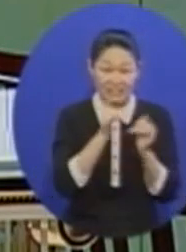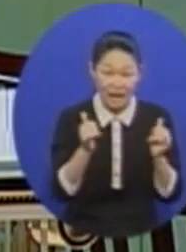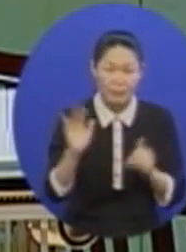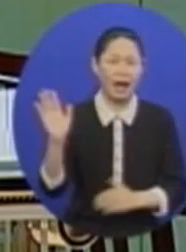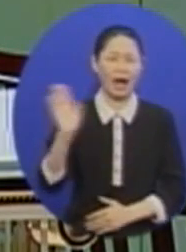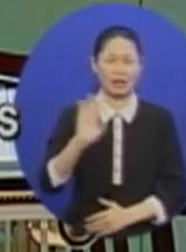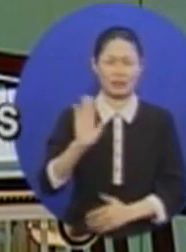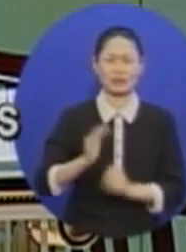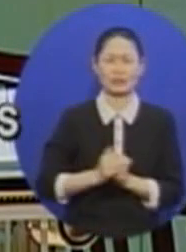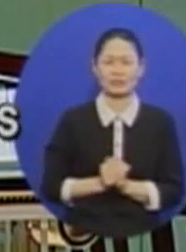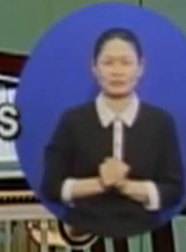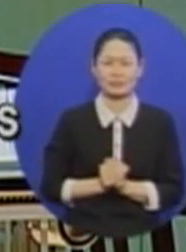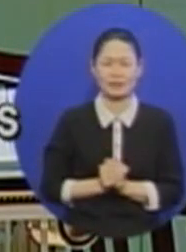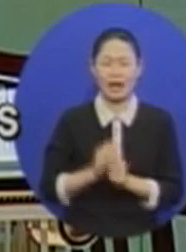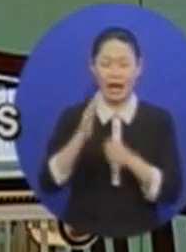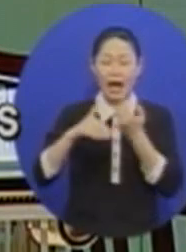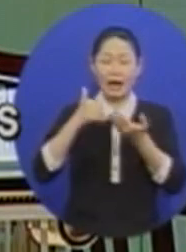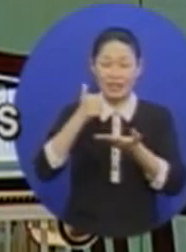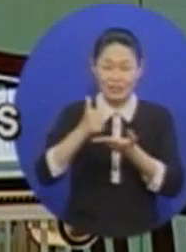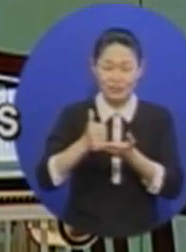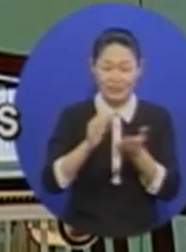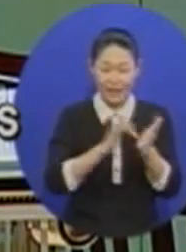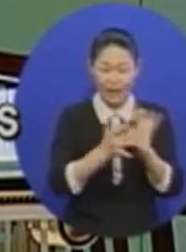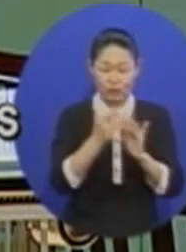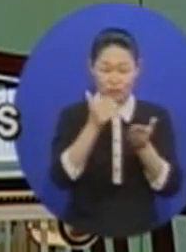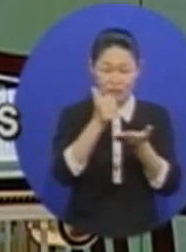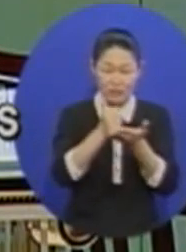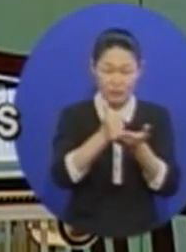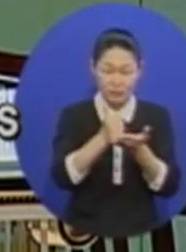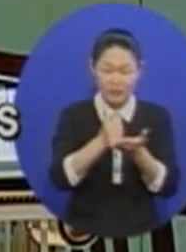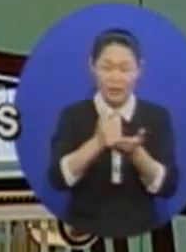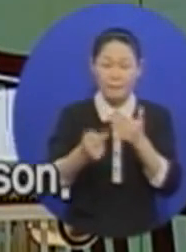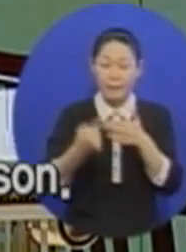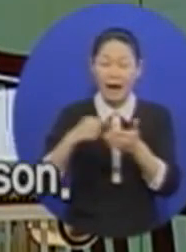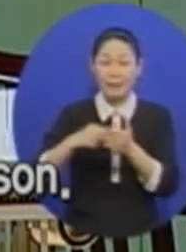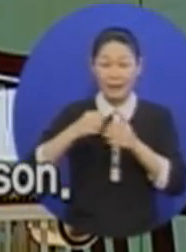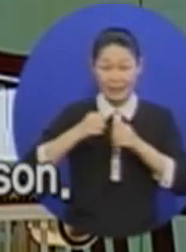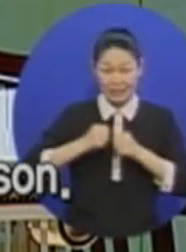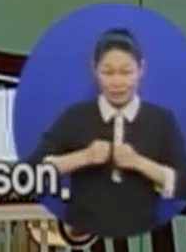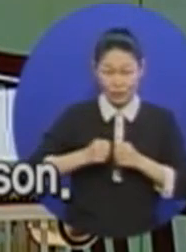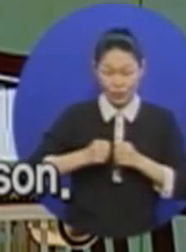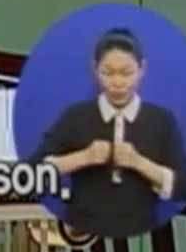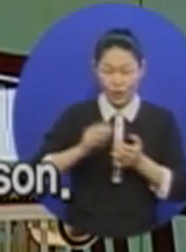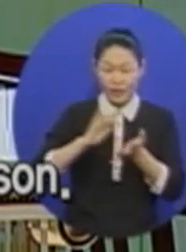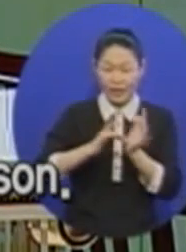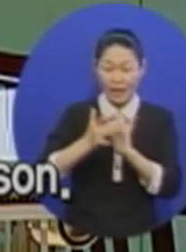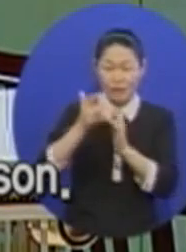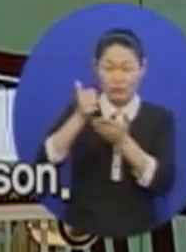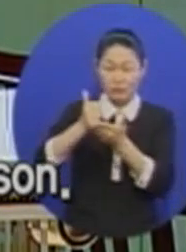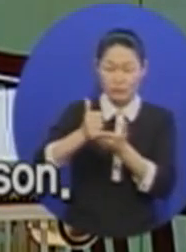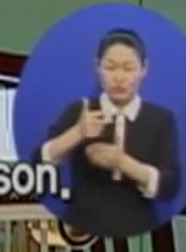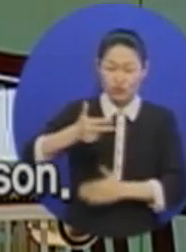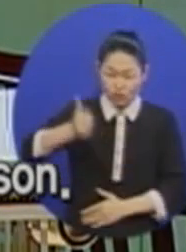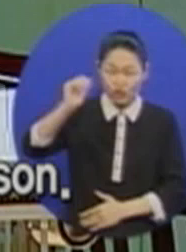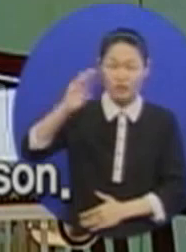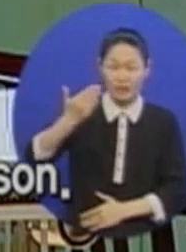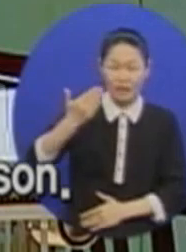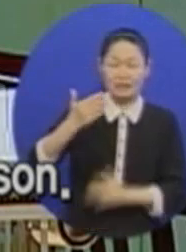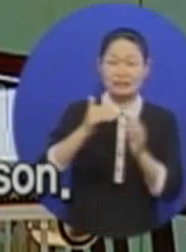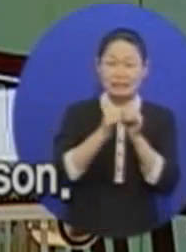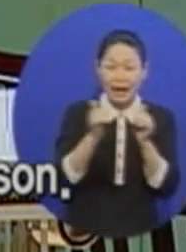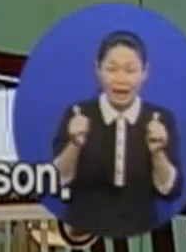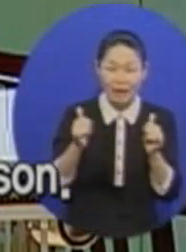아니에요 하나님은 예수님이 정말 마음에 계시고 그 사람의 주인이 된 바로 그 사람을 주님이